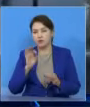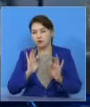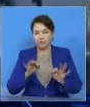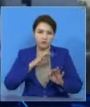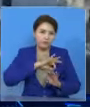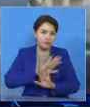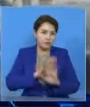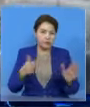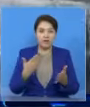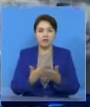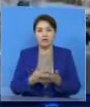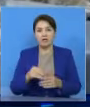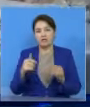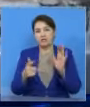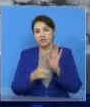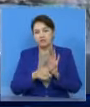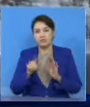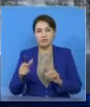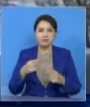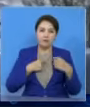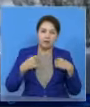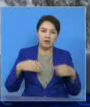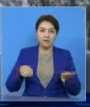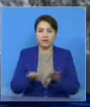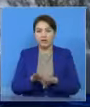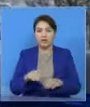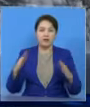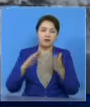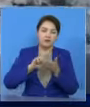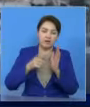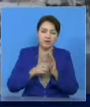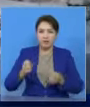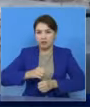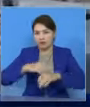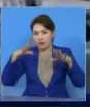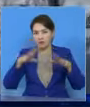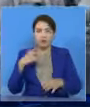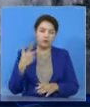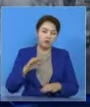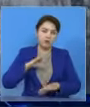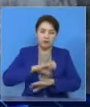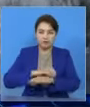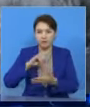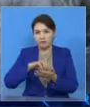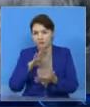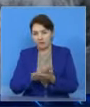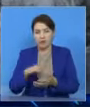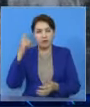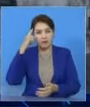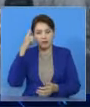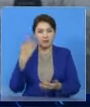қолданбаудан. Әсерінен 7 адам зардап шекті. Сонымен қатар пәтерде газ баллондары жарылуының 3 жағдайы тіркелгені